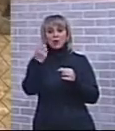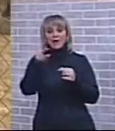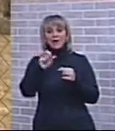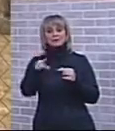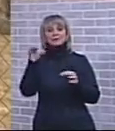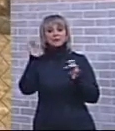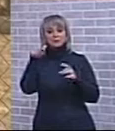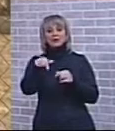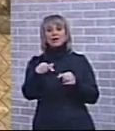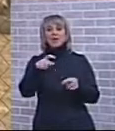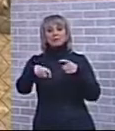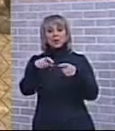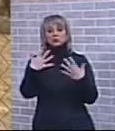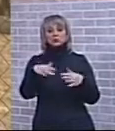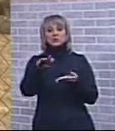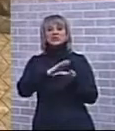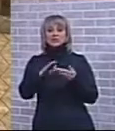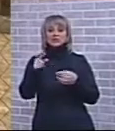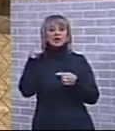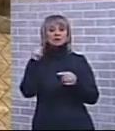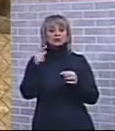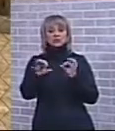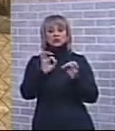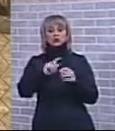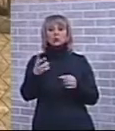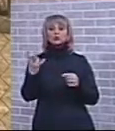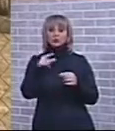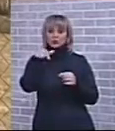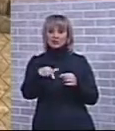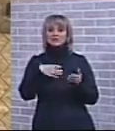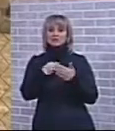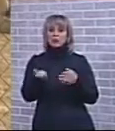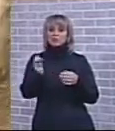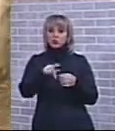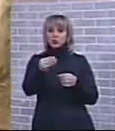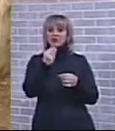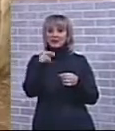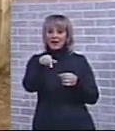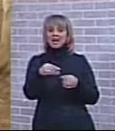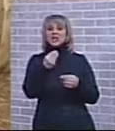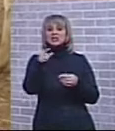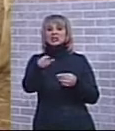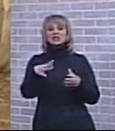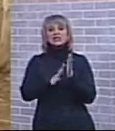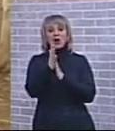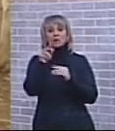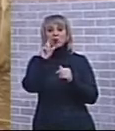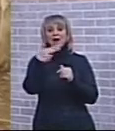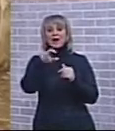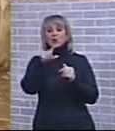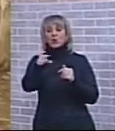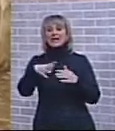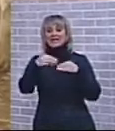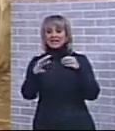И вот они бегут уже чисто позывной, что это пора, свой пришел, еда. Едят гуанака траву, кору, листья,